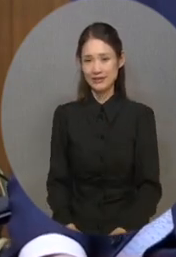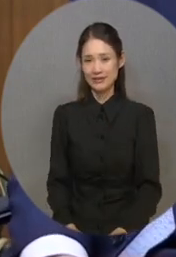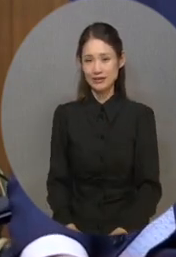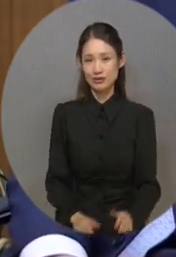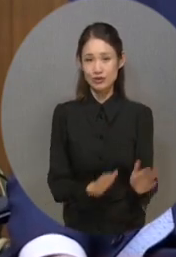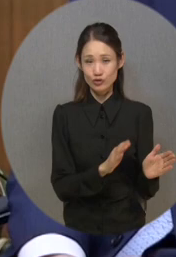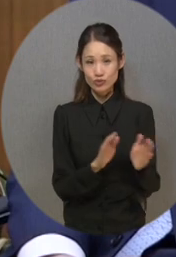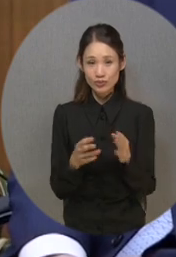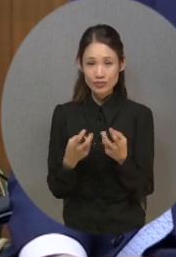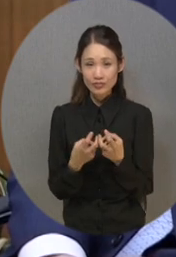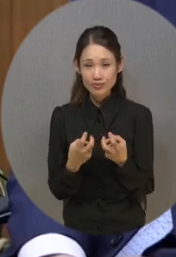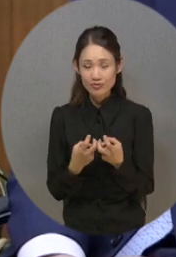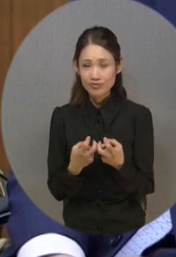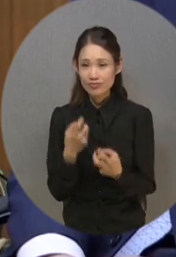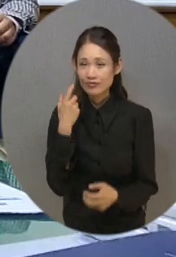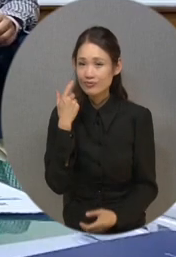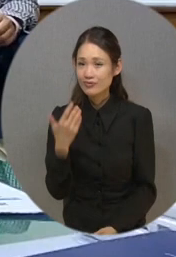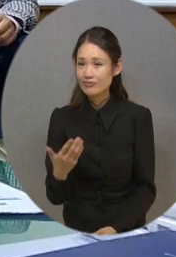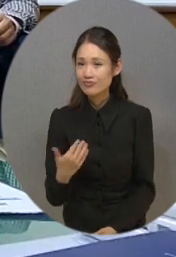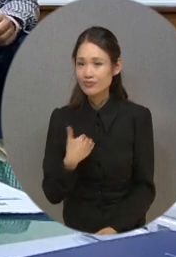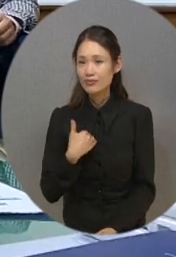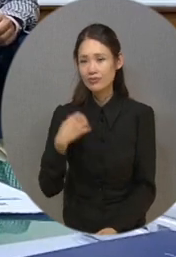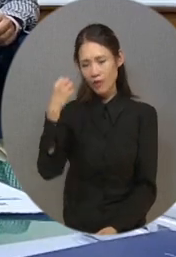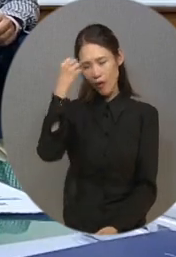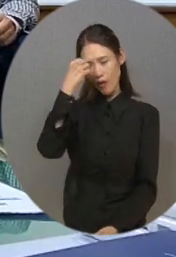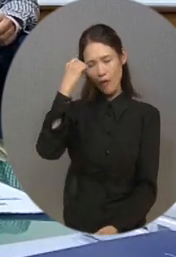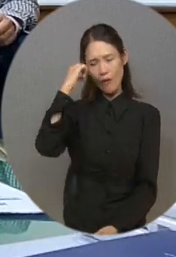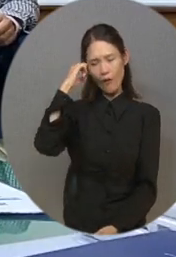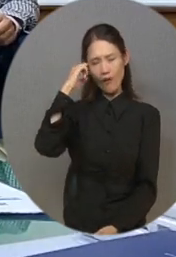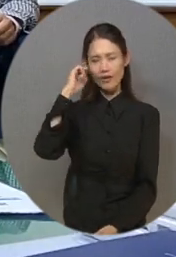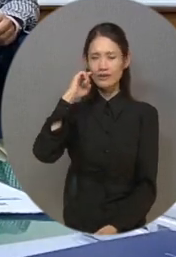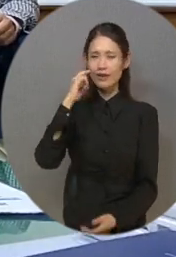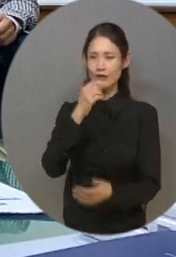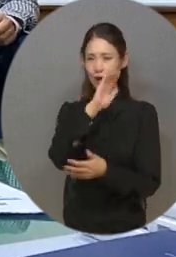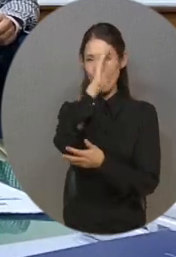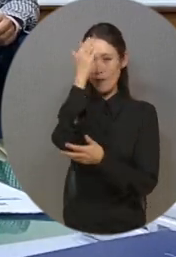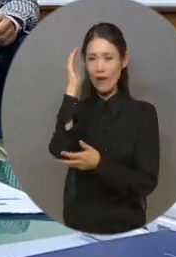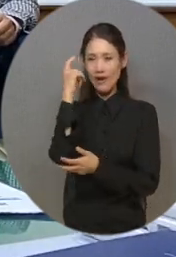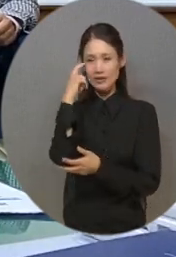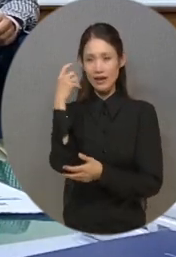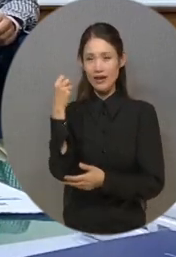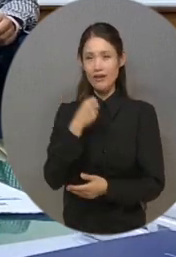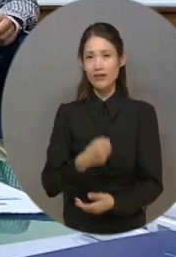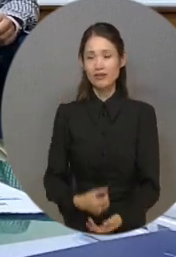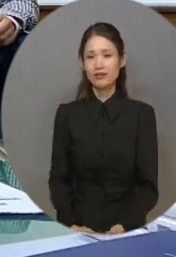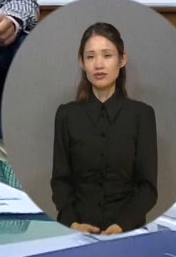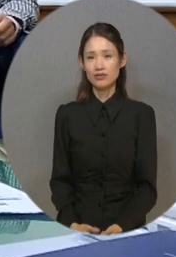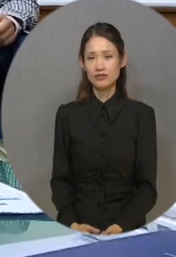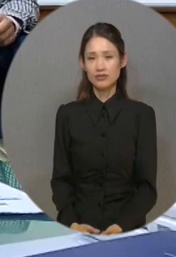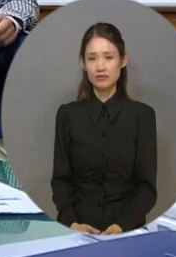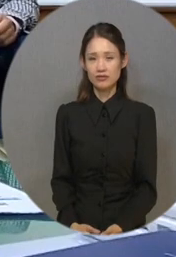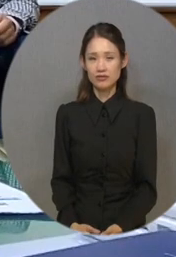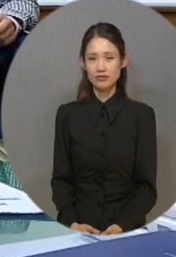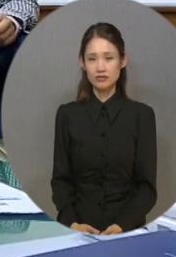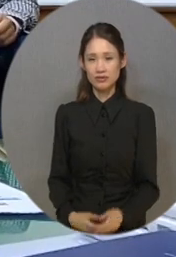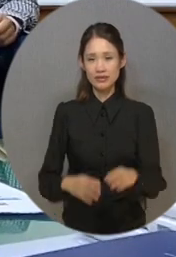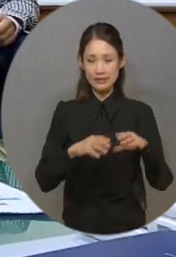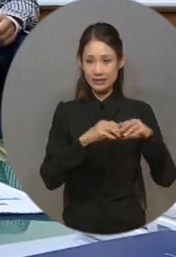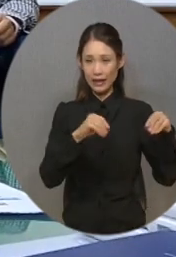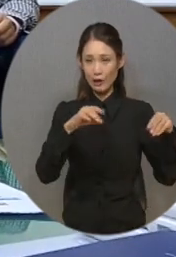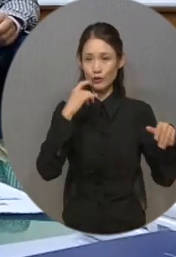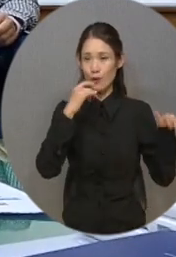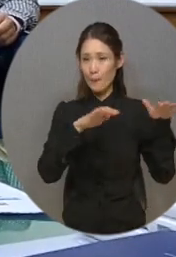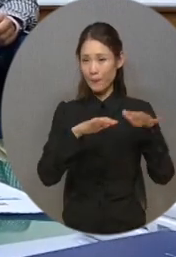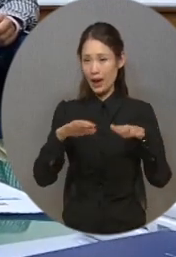예. 준비하고? 아, 저희들 엄청나게 영광으로 생각합니다. 원래 네, 부산이라는 예. 도시가 내륙과 또 바다를 이어주는 네.